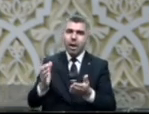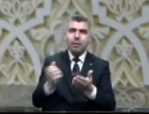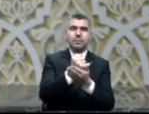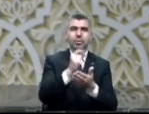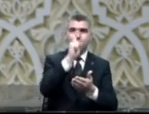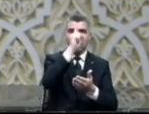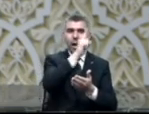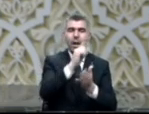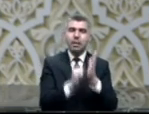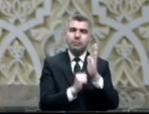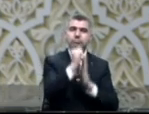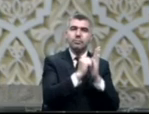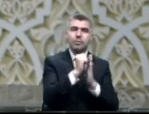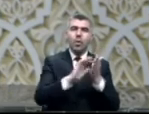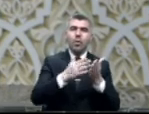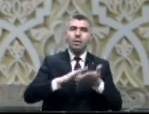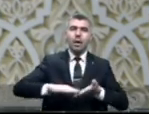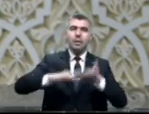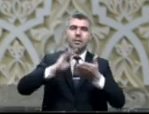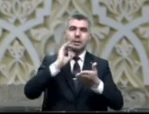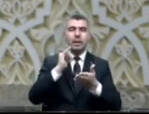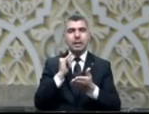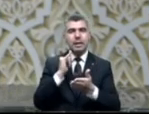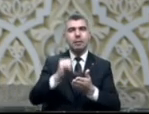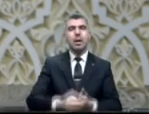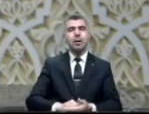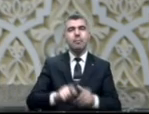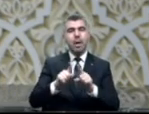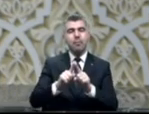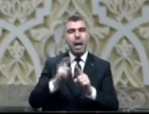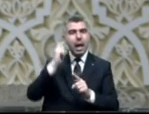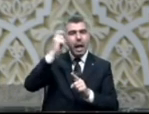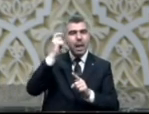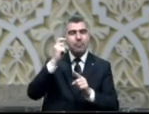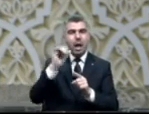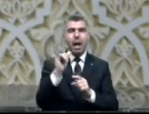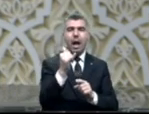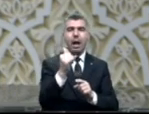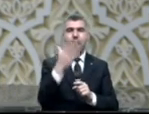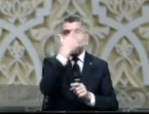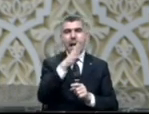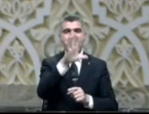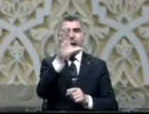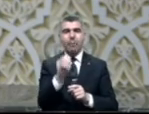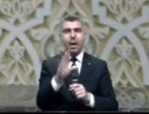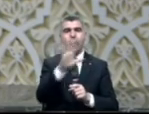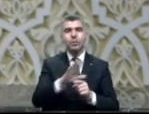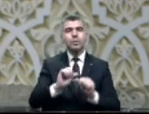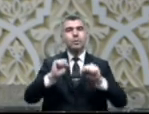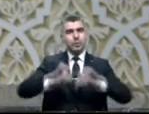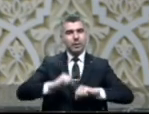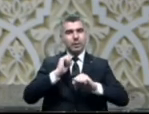يصنعوا النصر تلو النصر والفوز تلو النصر، مجسدين الحلم العربي والإفريقي حقا